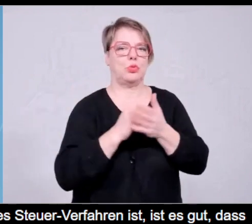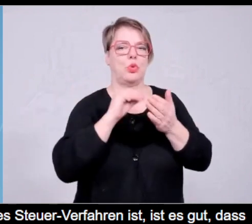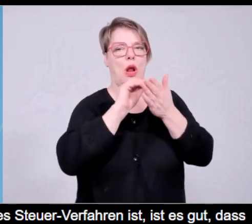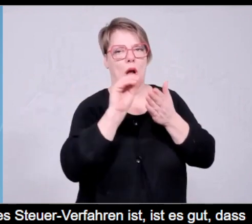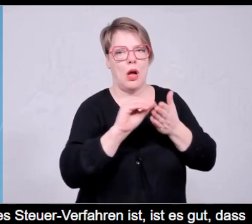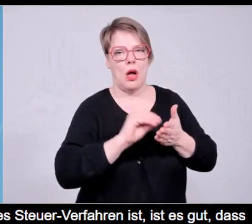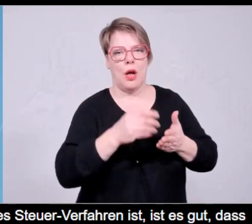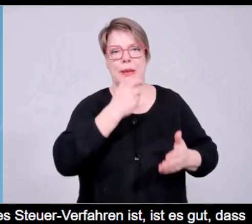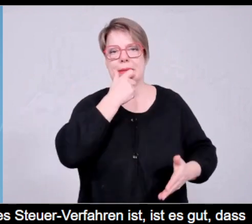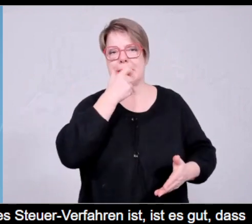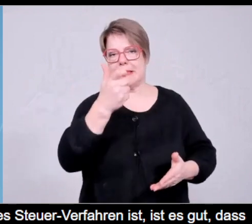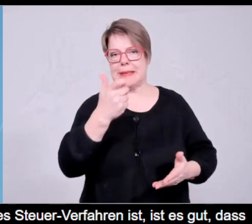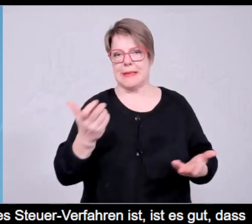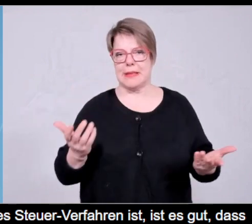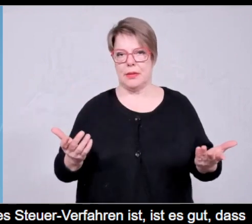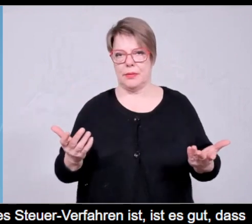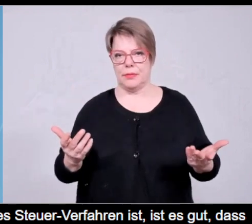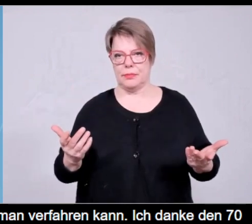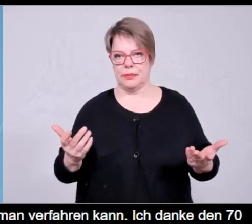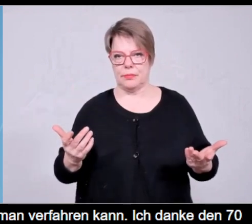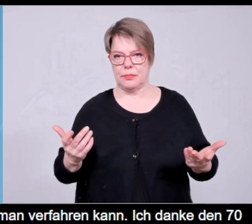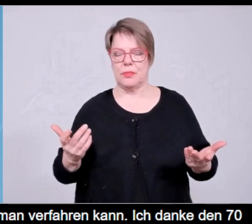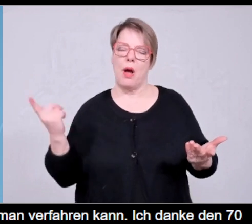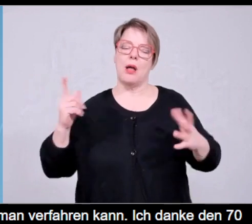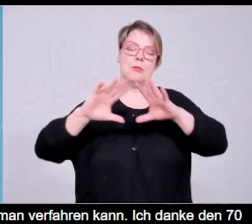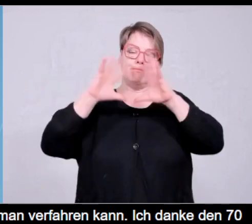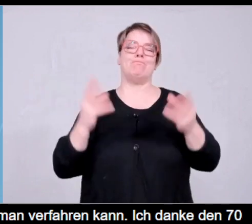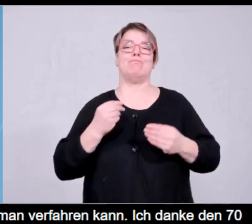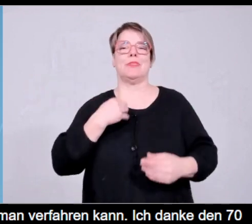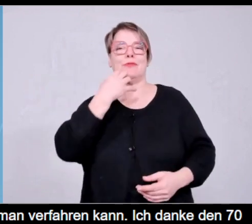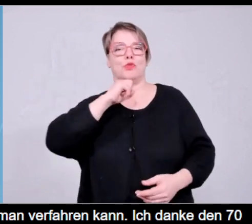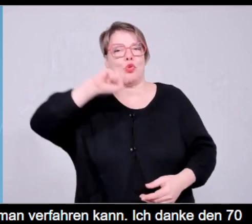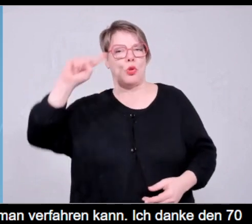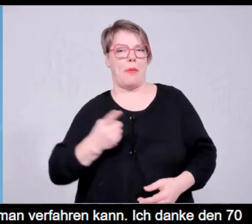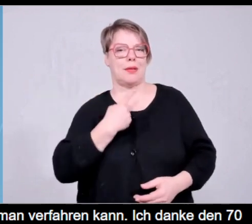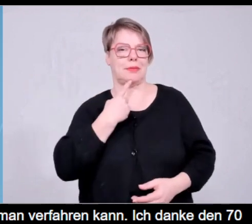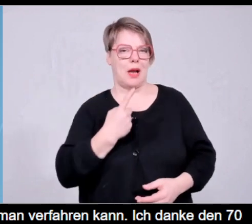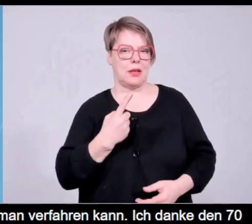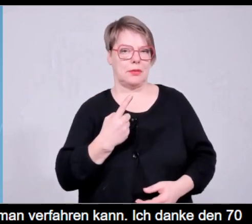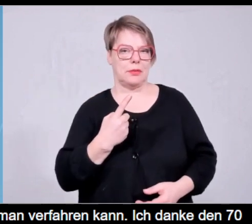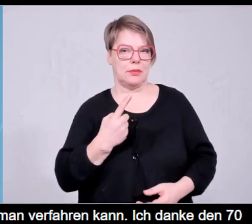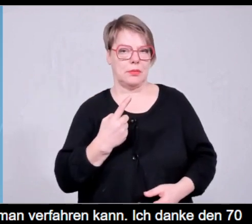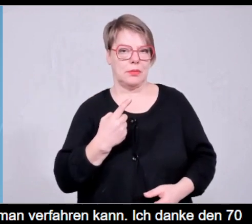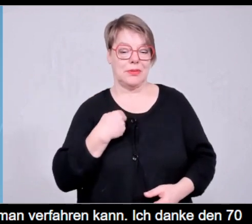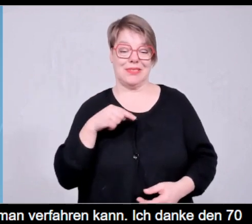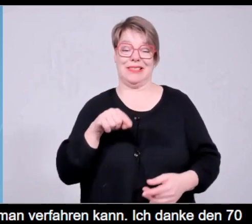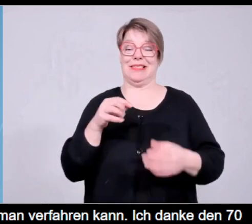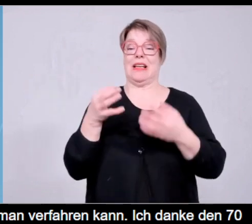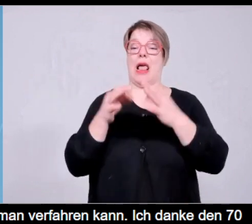in Zukunft bei den Kommunen verbleiben. Und über die Höhe der Grundsteuer entscheidet die Kommune mit dem